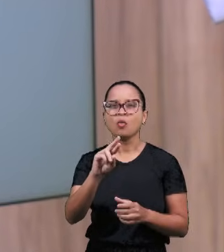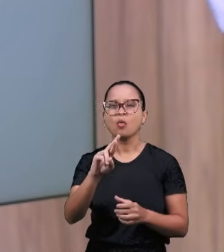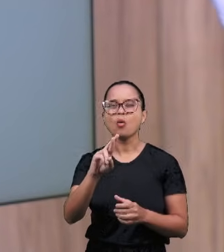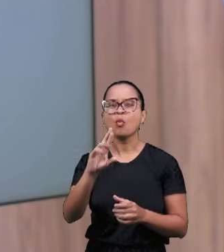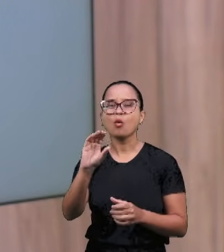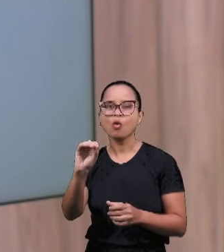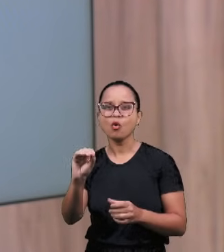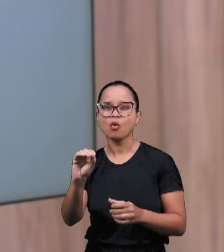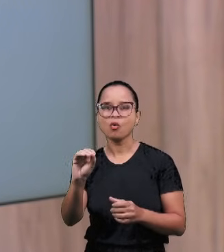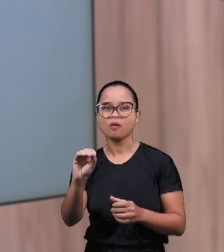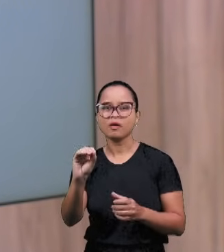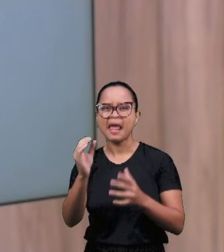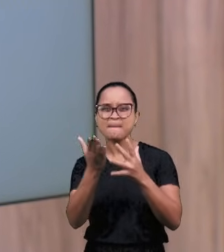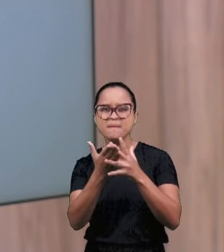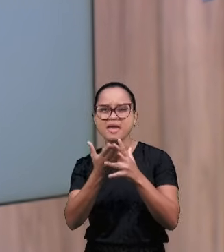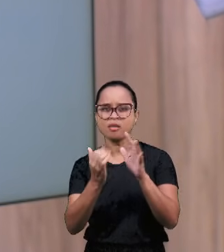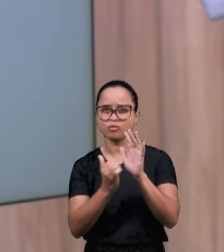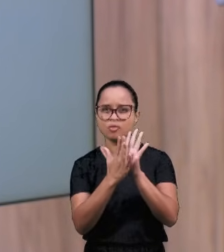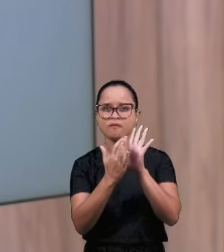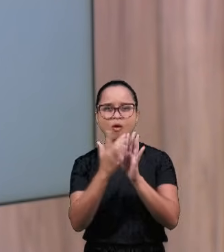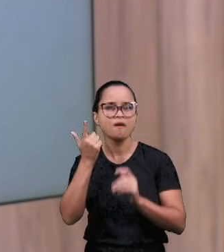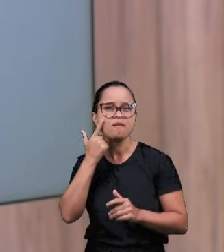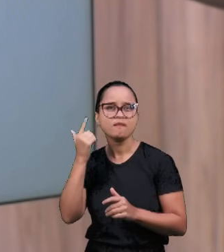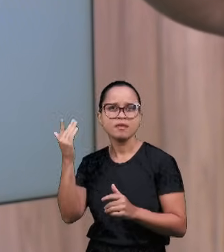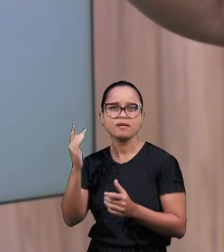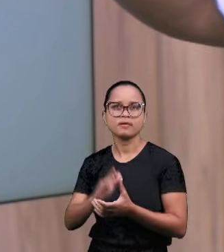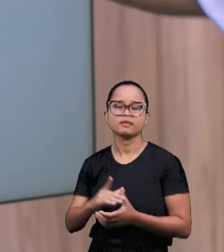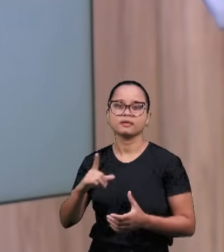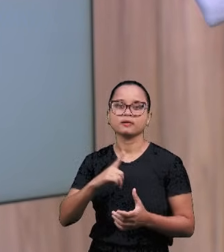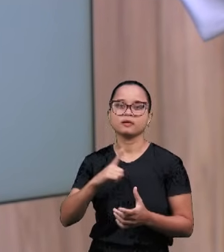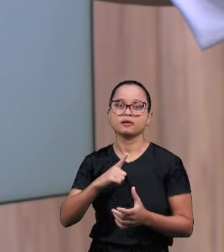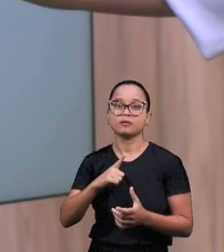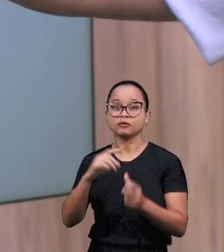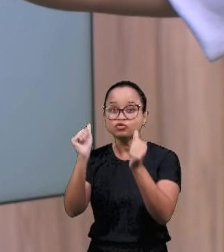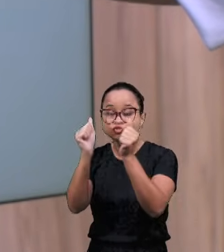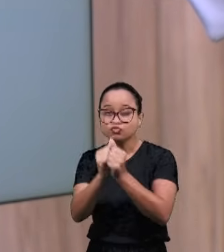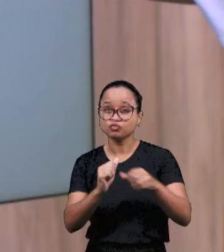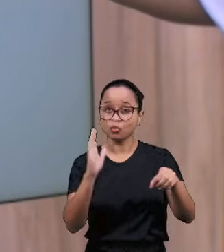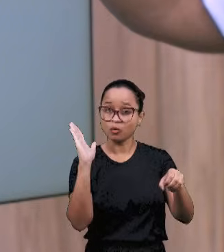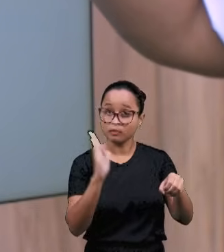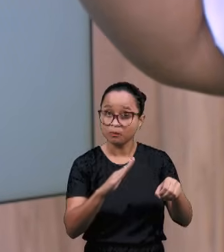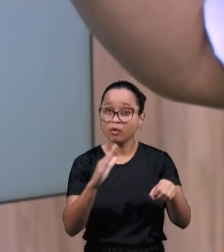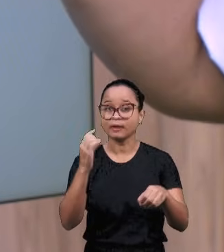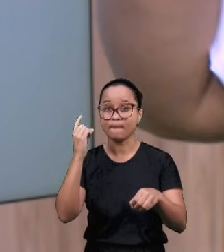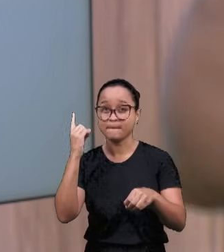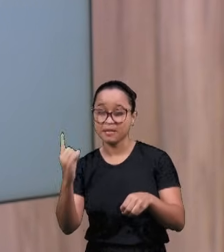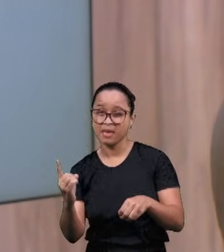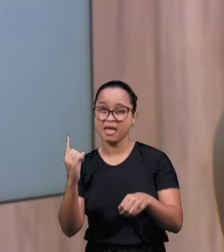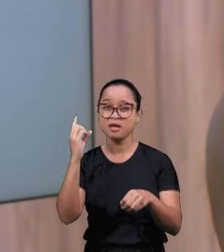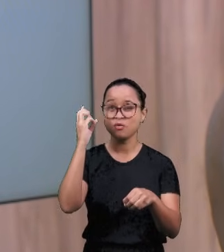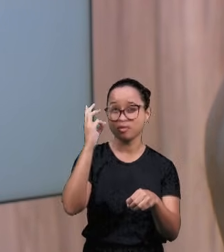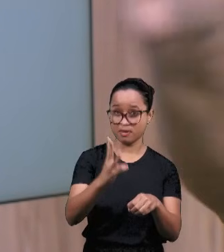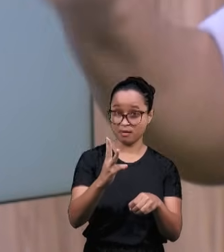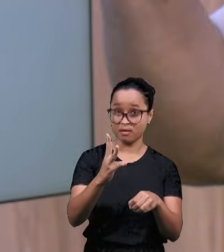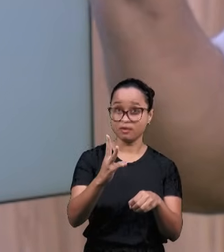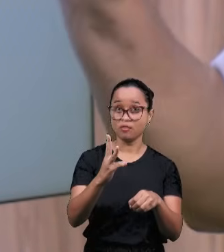seulement au cœur. Nous pouvons jouer ensemble avec le tambour, le premier et troisième